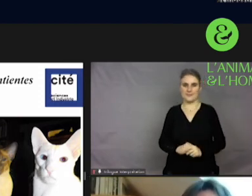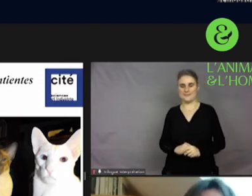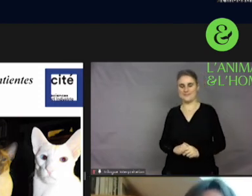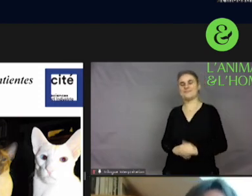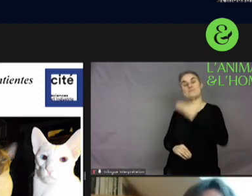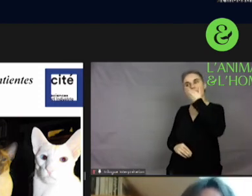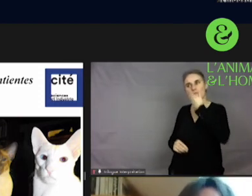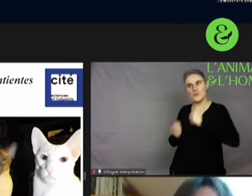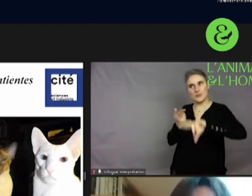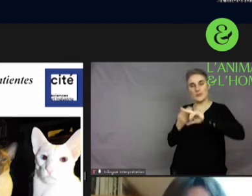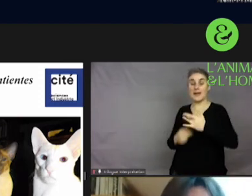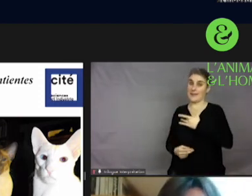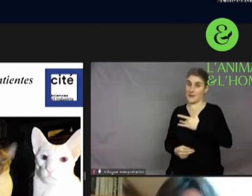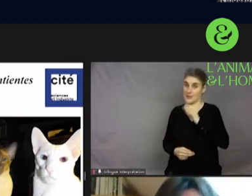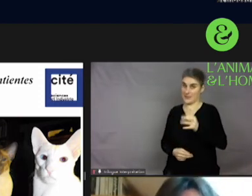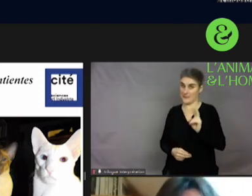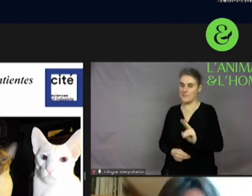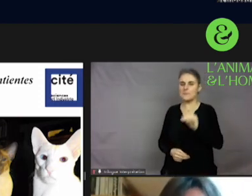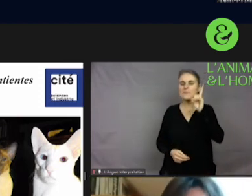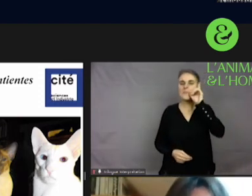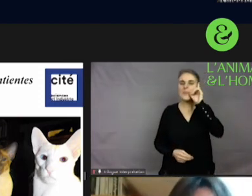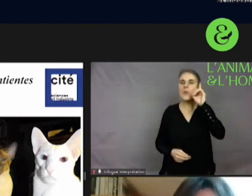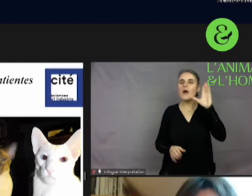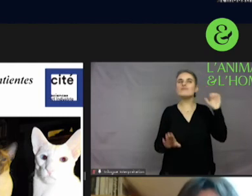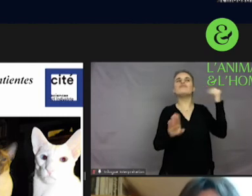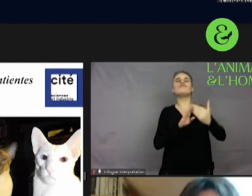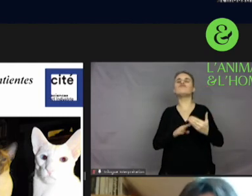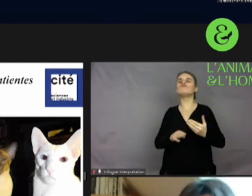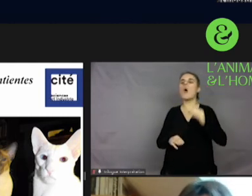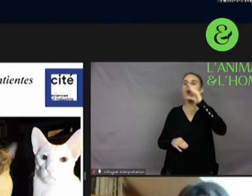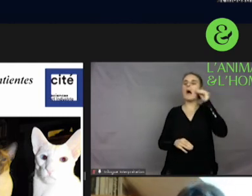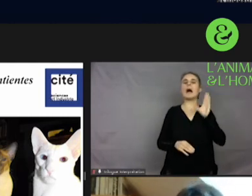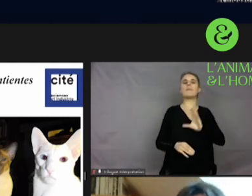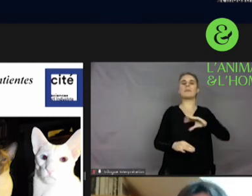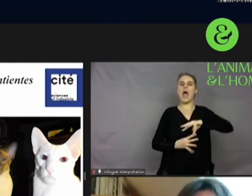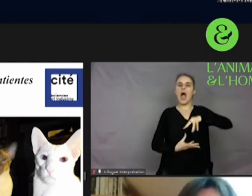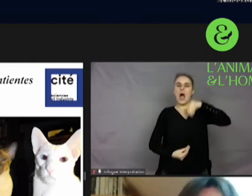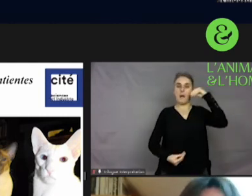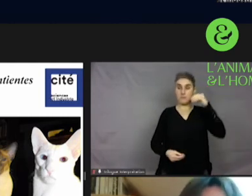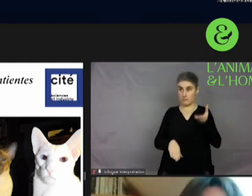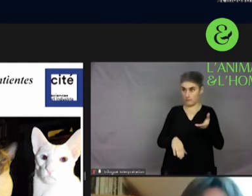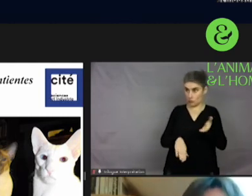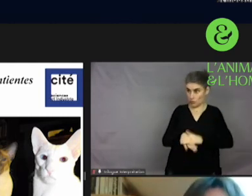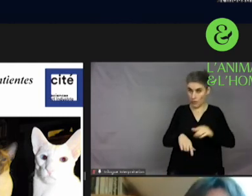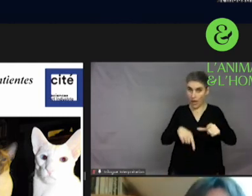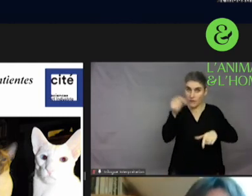passionnant ce que vous dites parce qu'on a toujours eu l'impression qu'on était les seuls à avoir une âme. Alors, si je vous écoute, même le végétal a une âme puisqu'il est vivant.